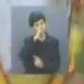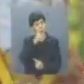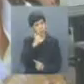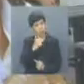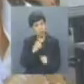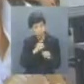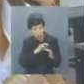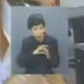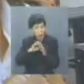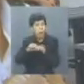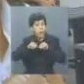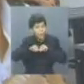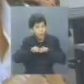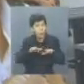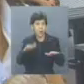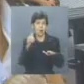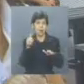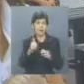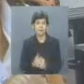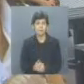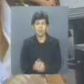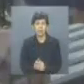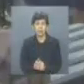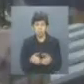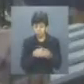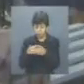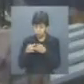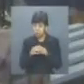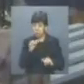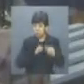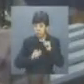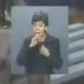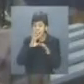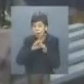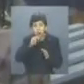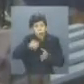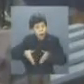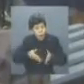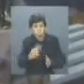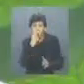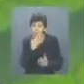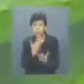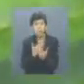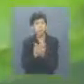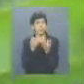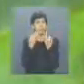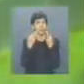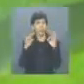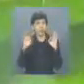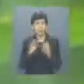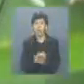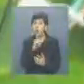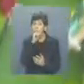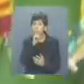อดสู่การเผยแพร่ต่อไปการแสดงหุ่นเงาสะท้อนจากสายน้ำจะแสดงให้ชมโดยไม่เสียค่าใช้จ่ายในวันอาทิตย์ที่